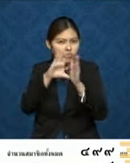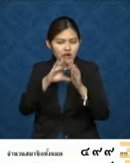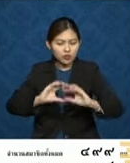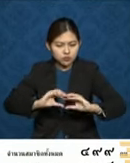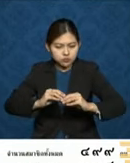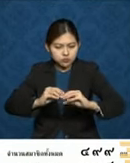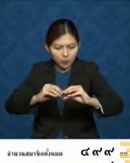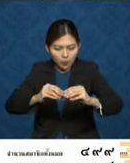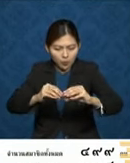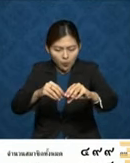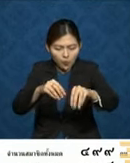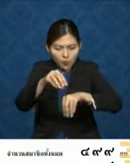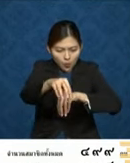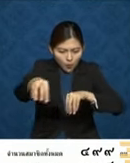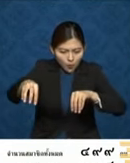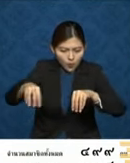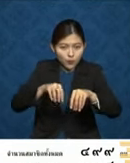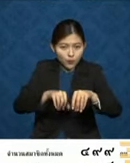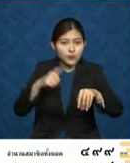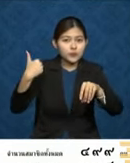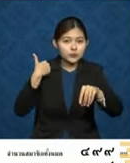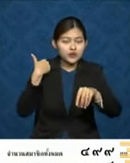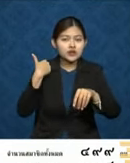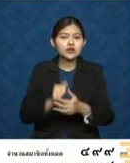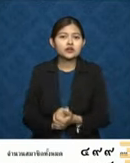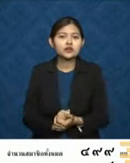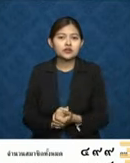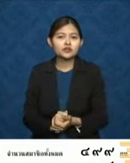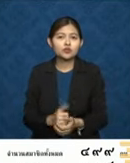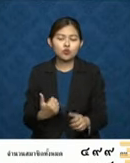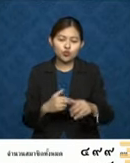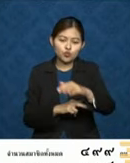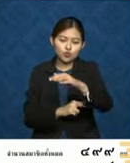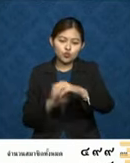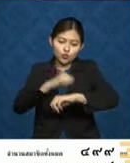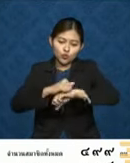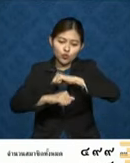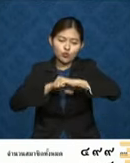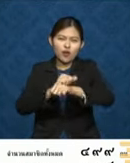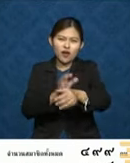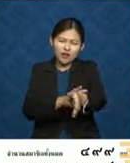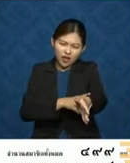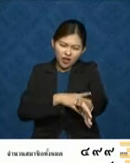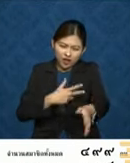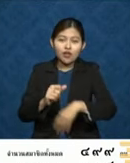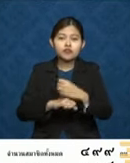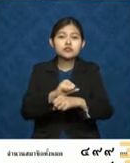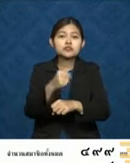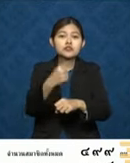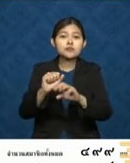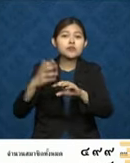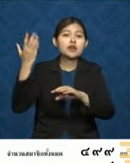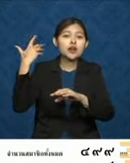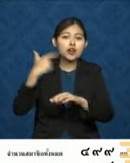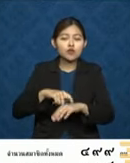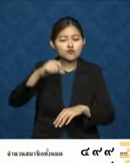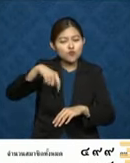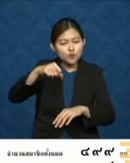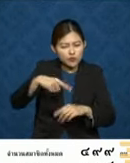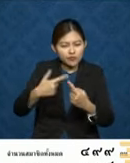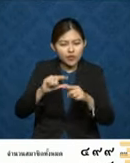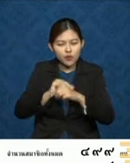เหมือนอุกาบาทครับถนนเส้นนี้มีการก่อสร้างมายาวนานแล้วแต่ว่าในระยะเวลา 10ปีย้อนหลังมีแต่การซ่อมยังไม่มีการ